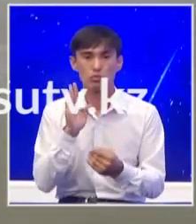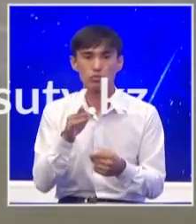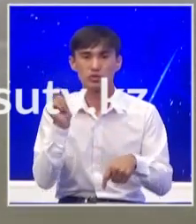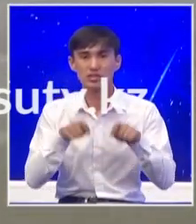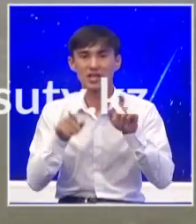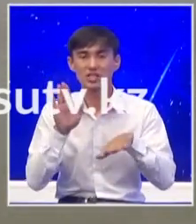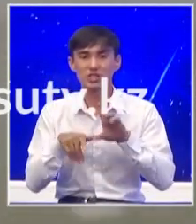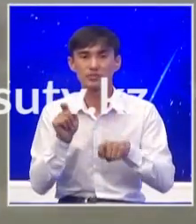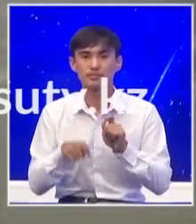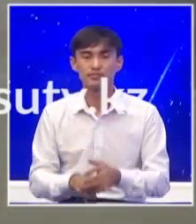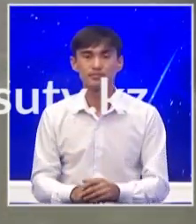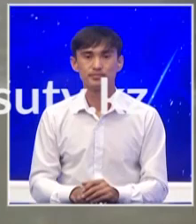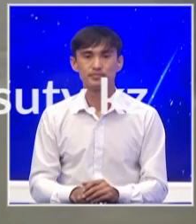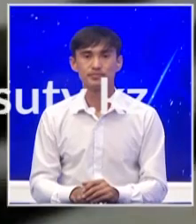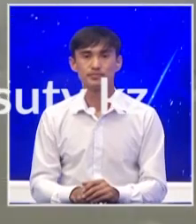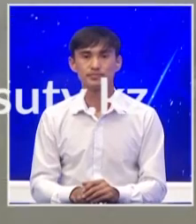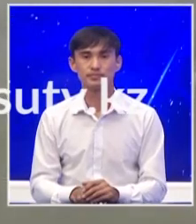идут дожди.